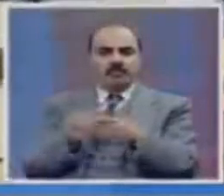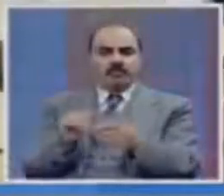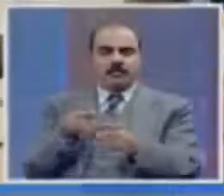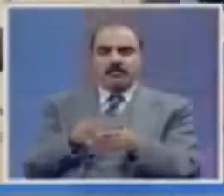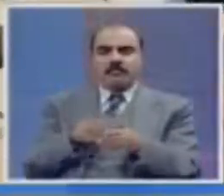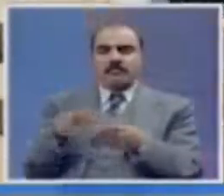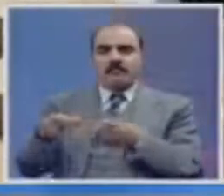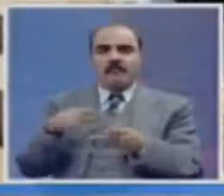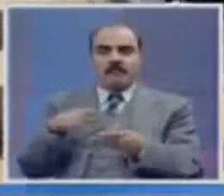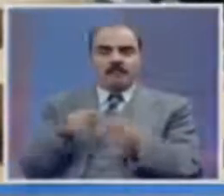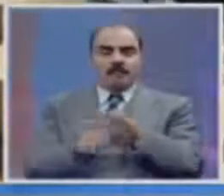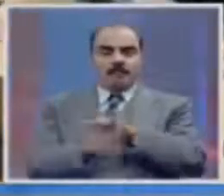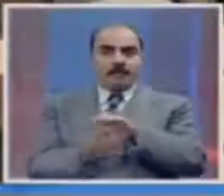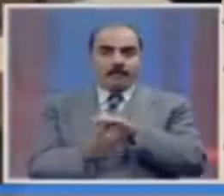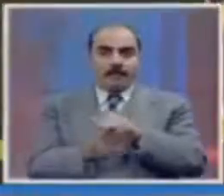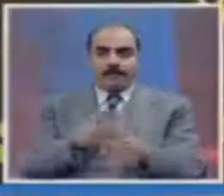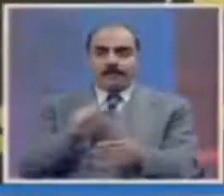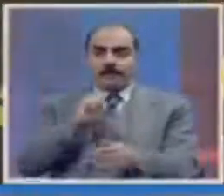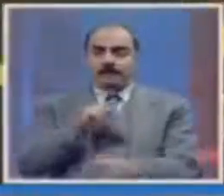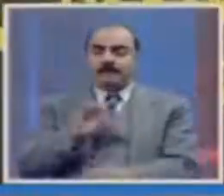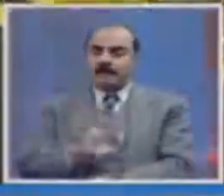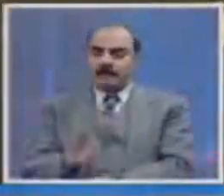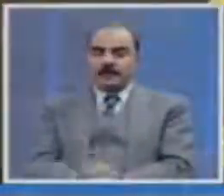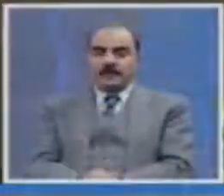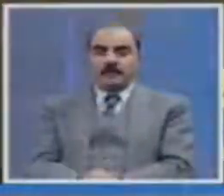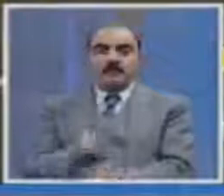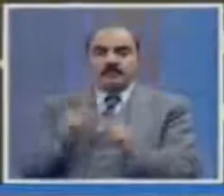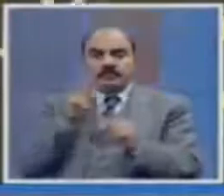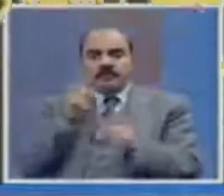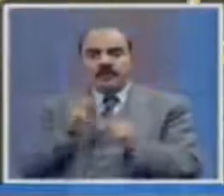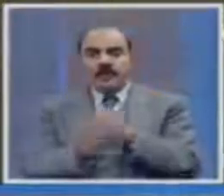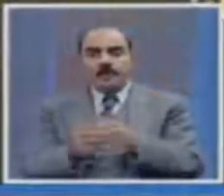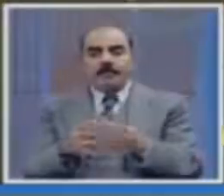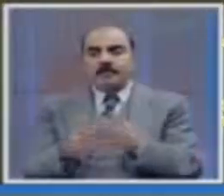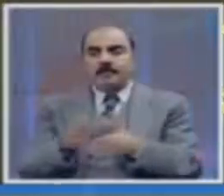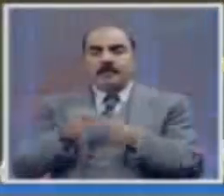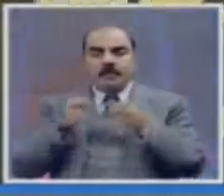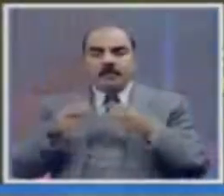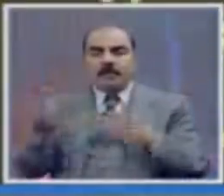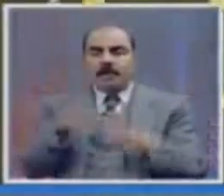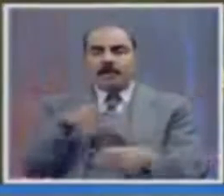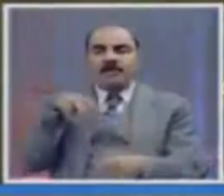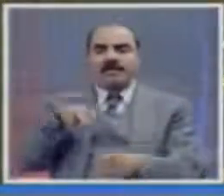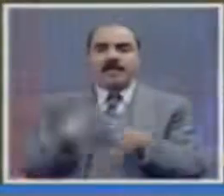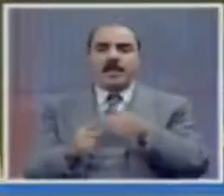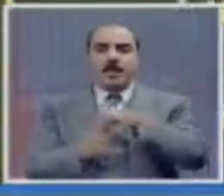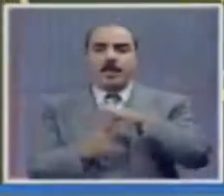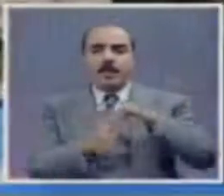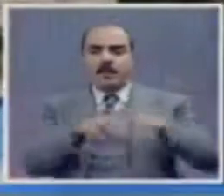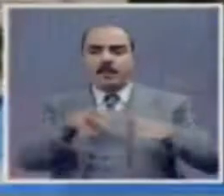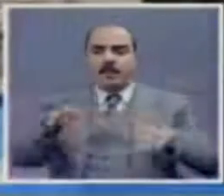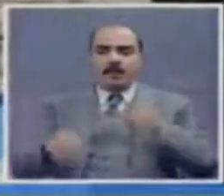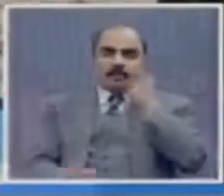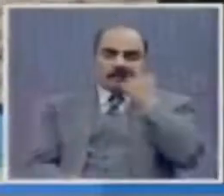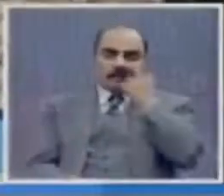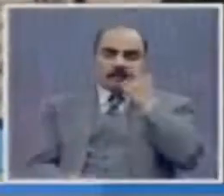محطات زيارة وزير التعليم العالي للمحافظة، حيث تشمل الجامعة عند إنشائها 8 كليات متخصصة. وضع